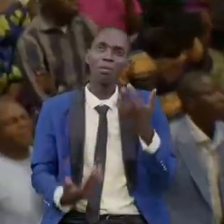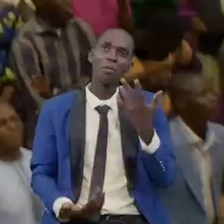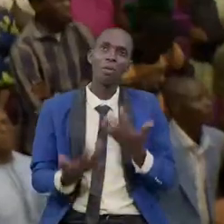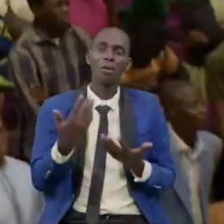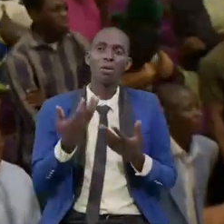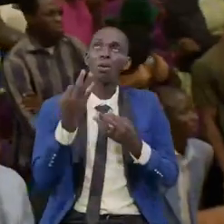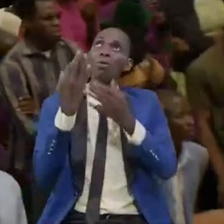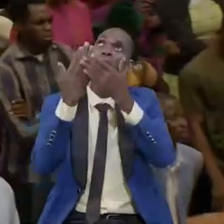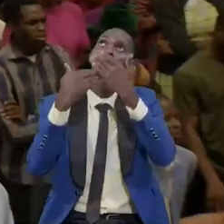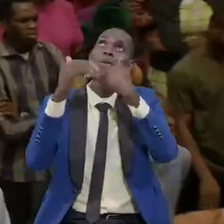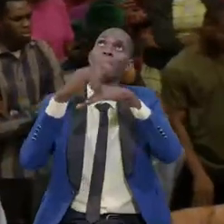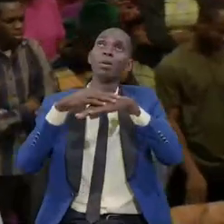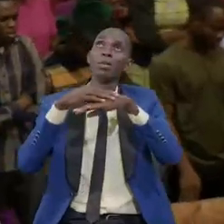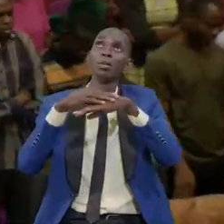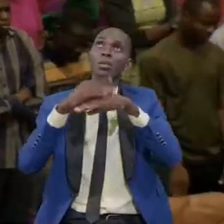du ciel